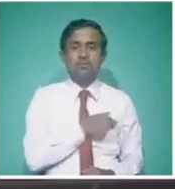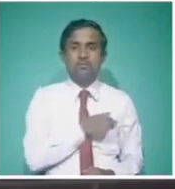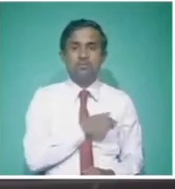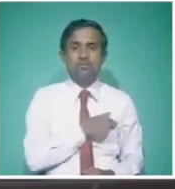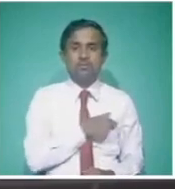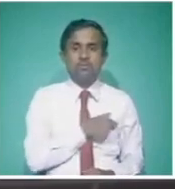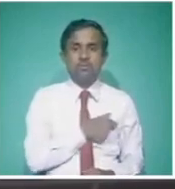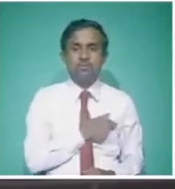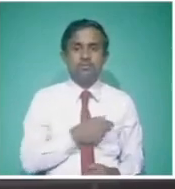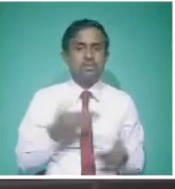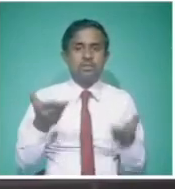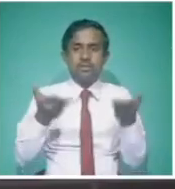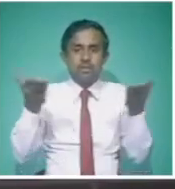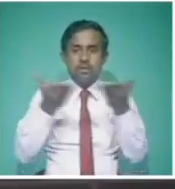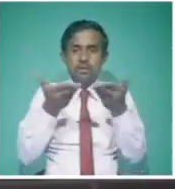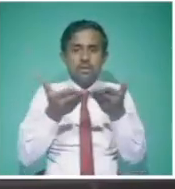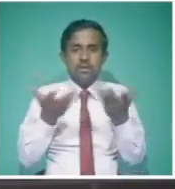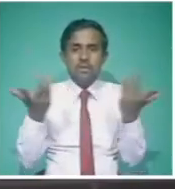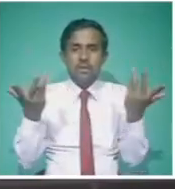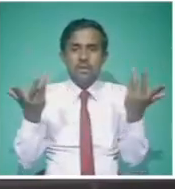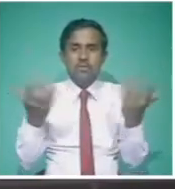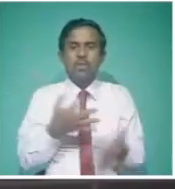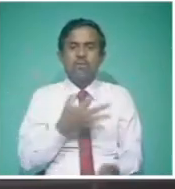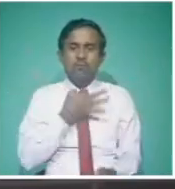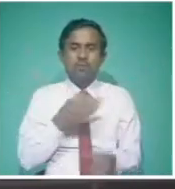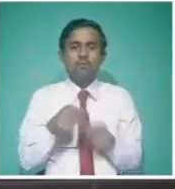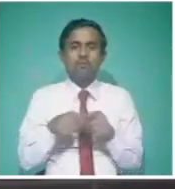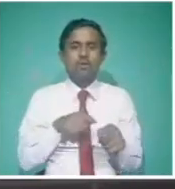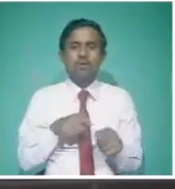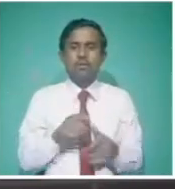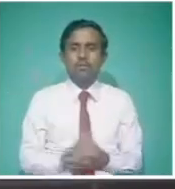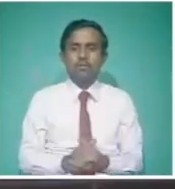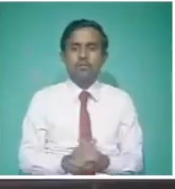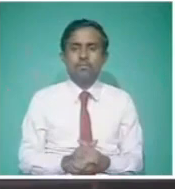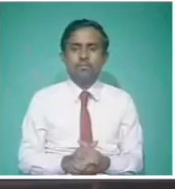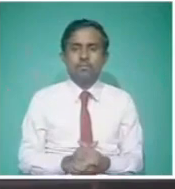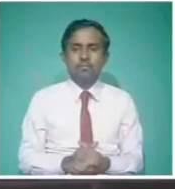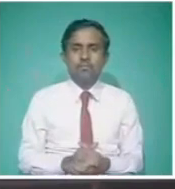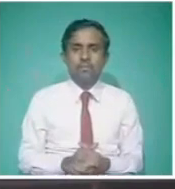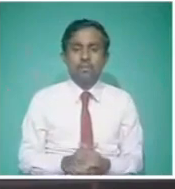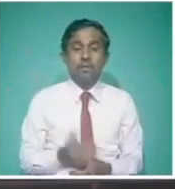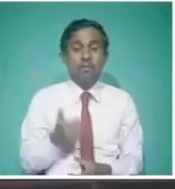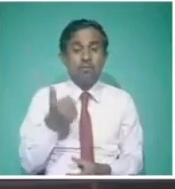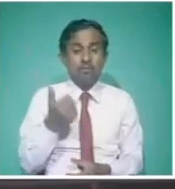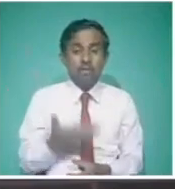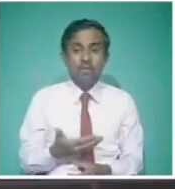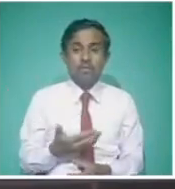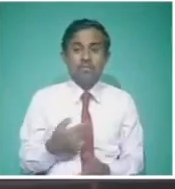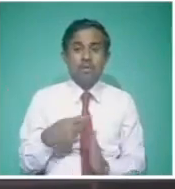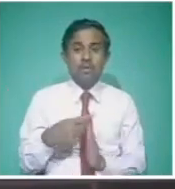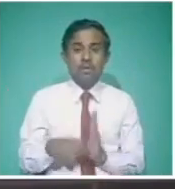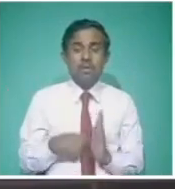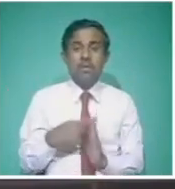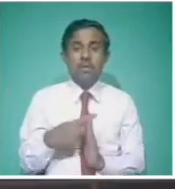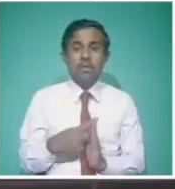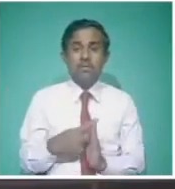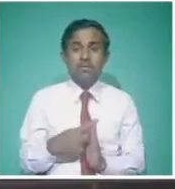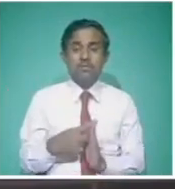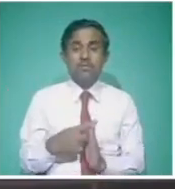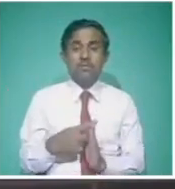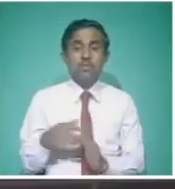ඒකින්ද මේක ගැලපෙන්නේ නැහැ. මේක වීලුවක්. එම නිසා අත්‍යවශ්‍යයි මේ රටේ